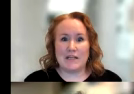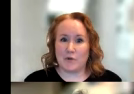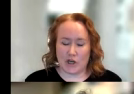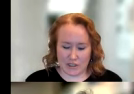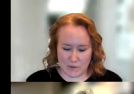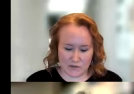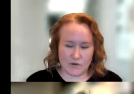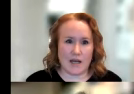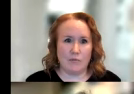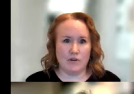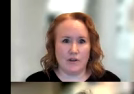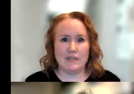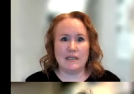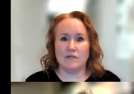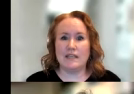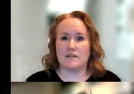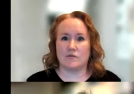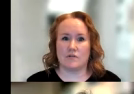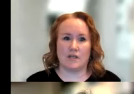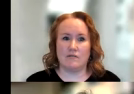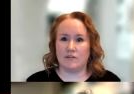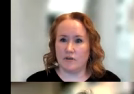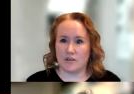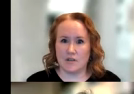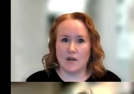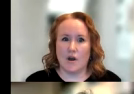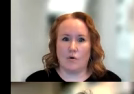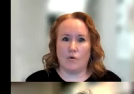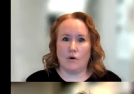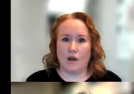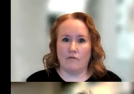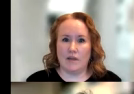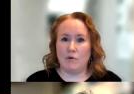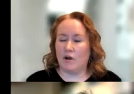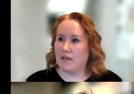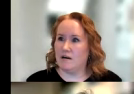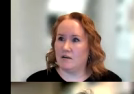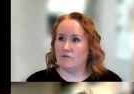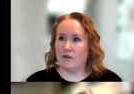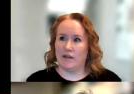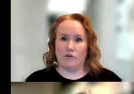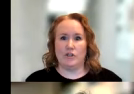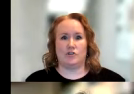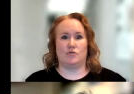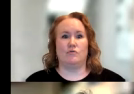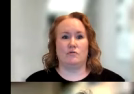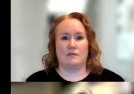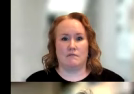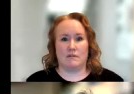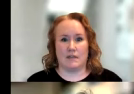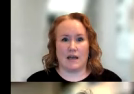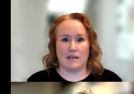I forbindelse med ny handlingsplan så både unikt og tilskuddsordningen videreført. Og vi planlegger da som vanlig å lyse